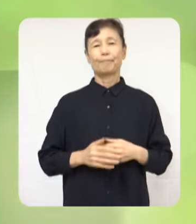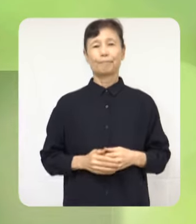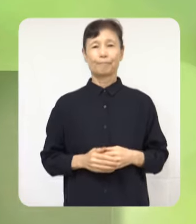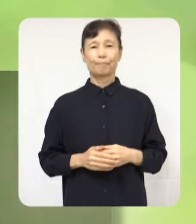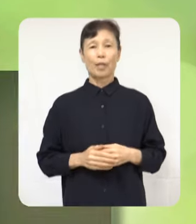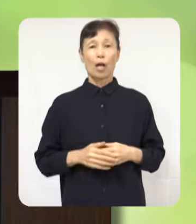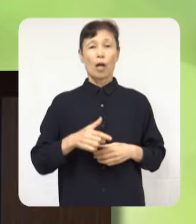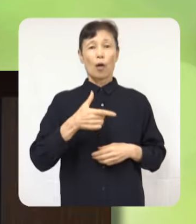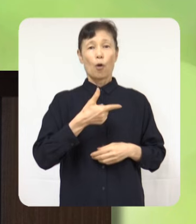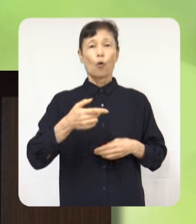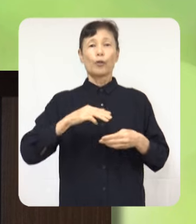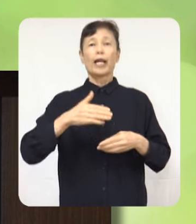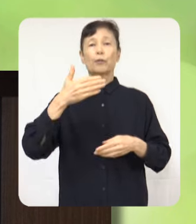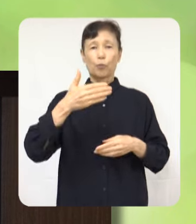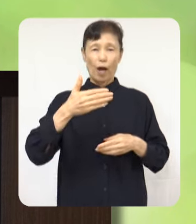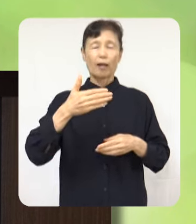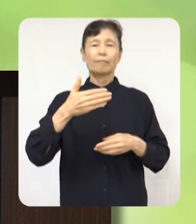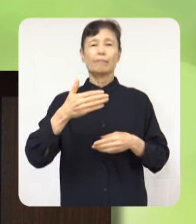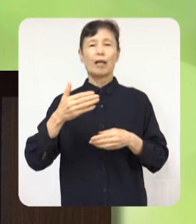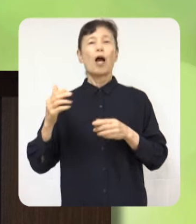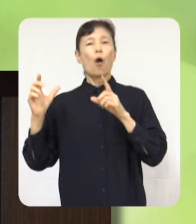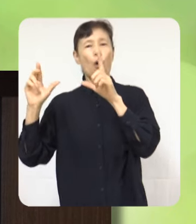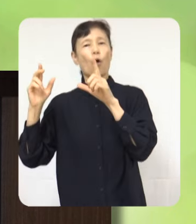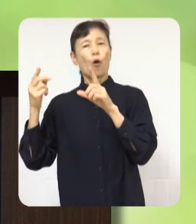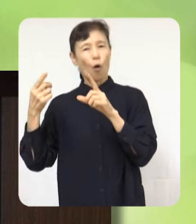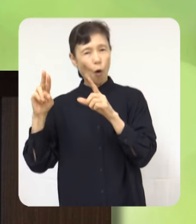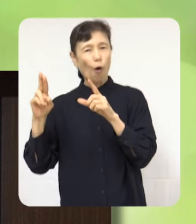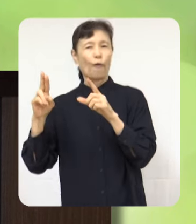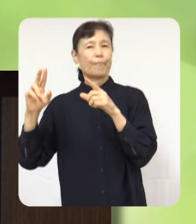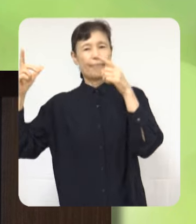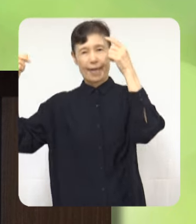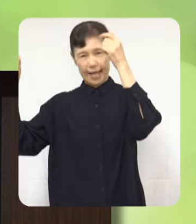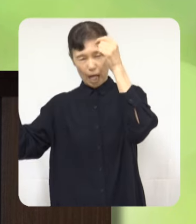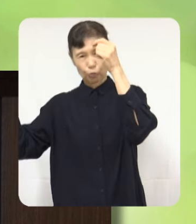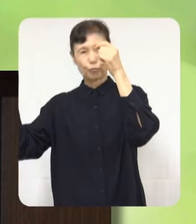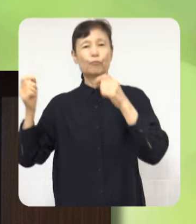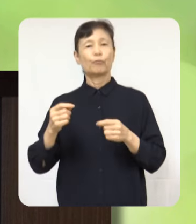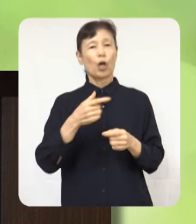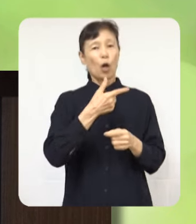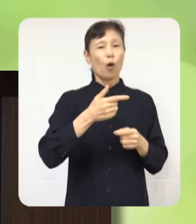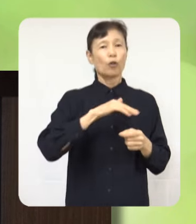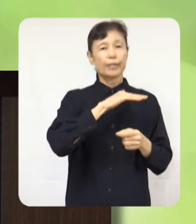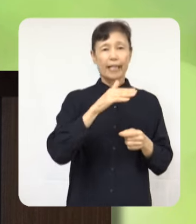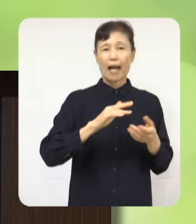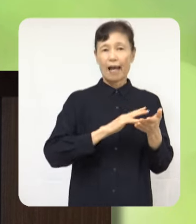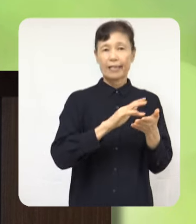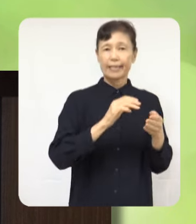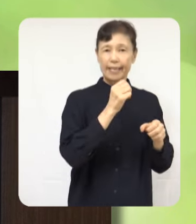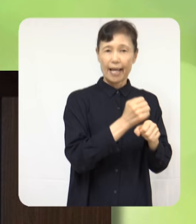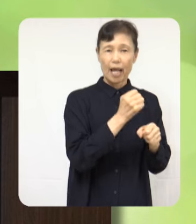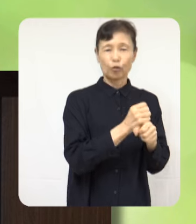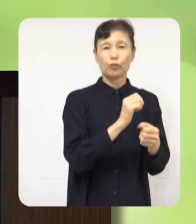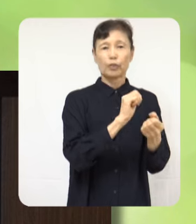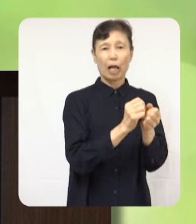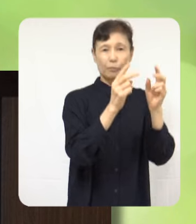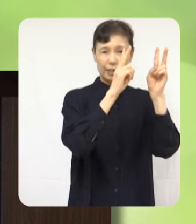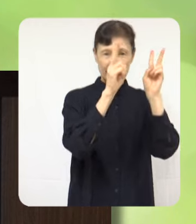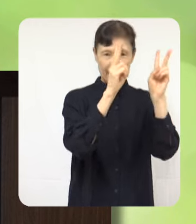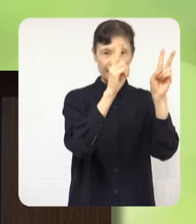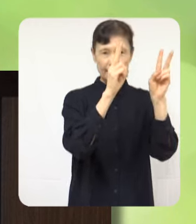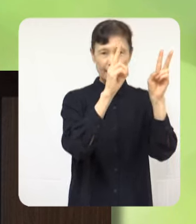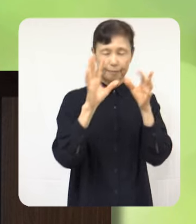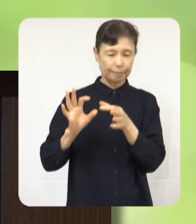ましょう大田区の取り組みとしては学校法人東方大学大塚製薬株式会社